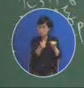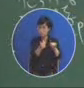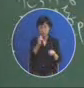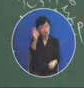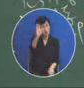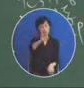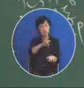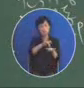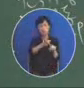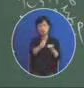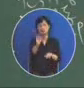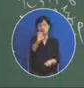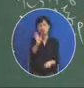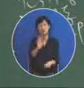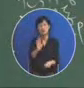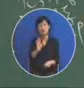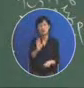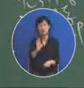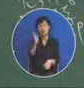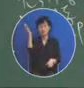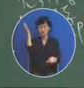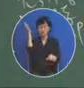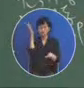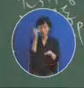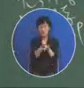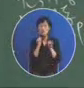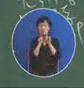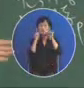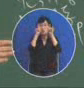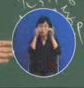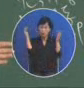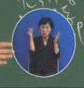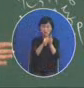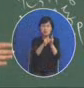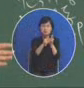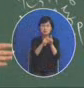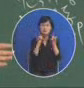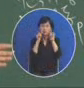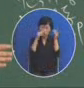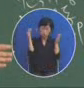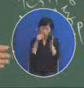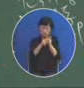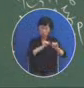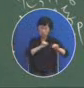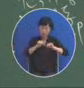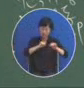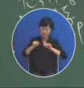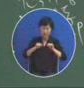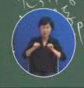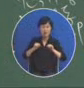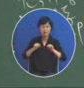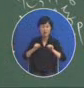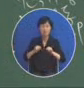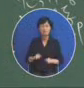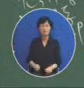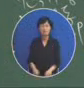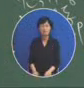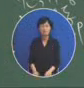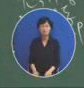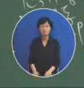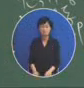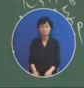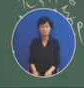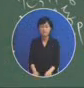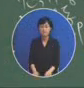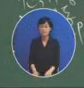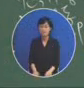that dies. 예, 나중에 지옥에 가서 가디는데 그때까지 활동해요. Of course, he will be imprisoned later in hell, but then up until then, he is still